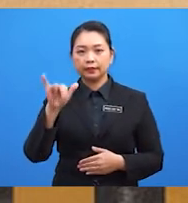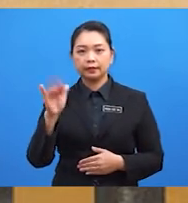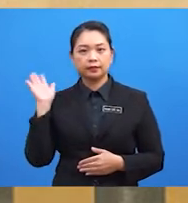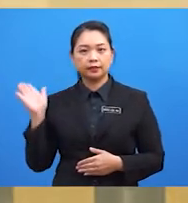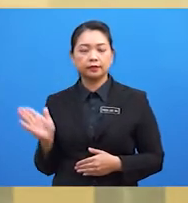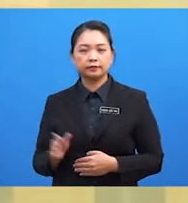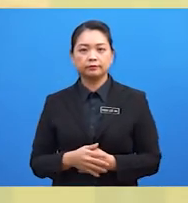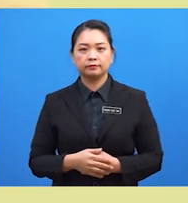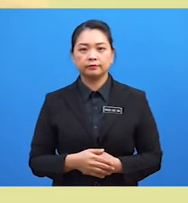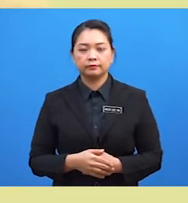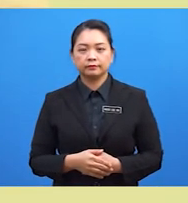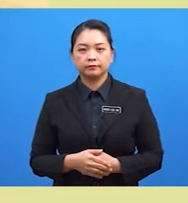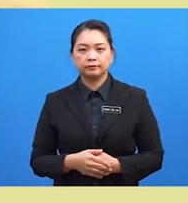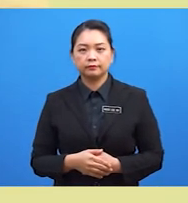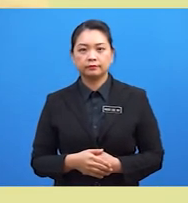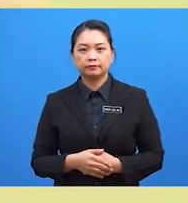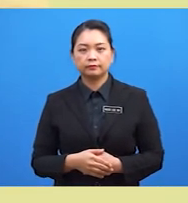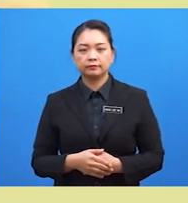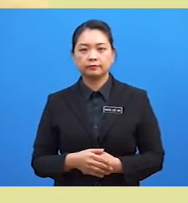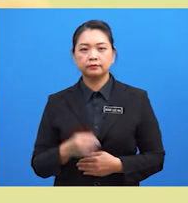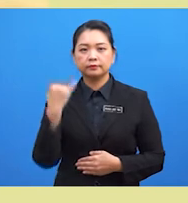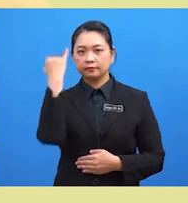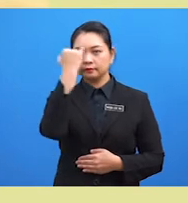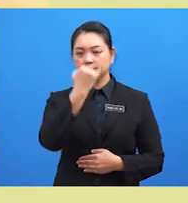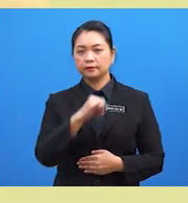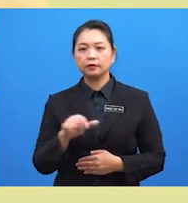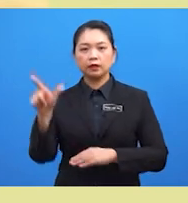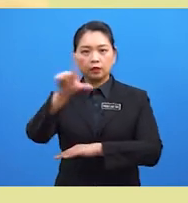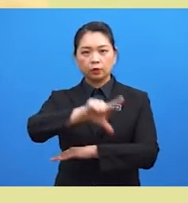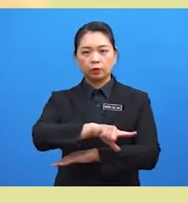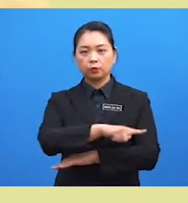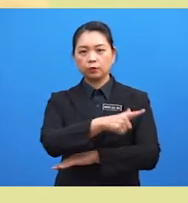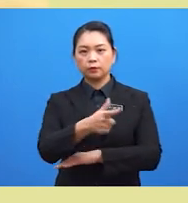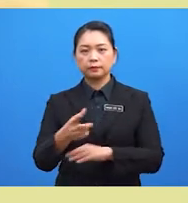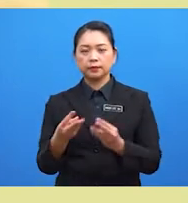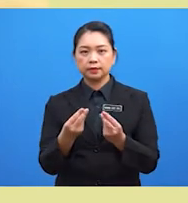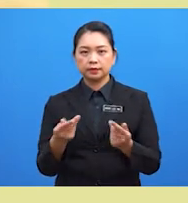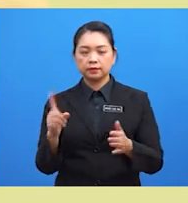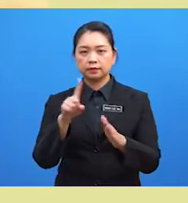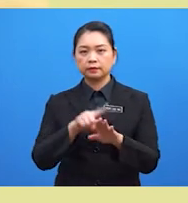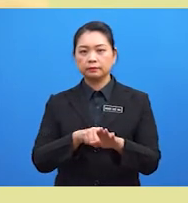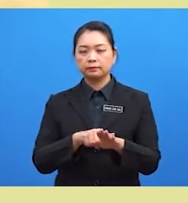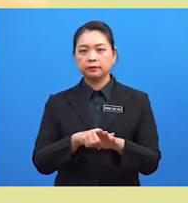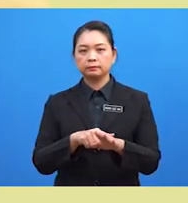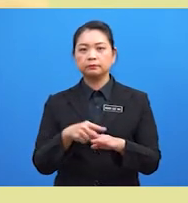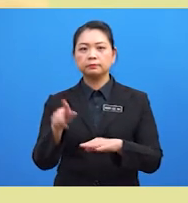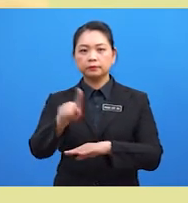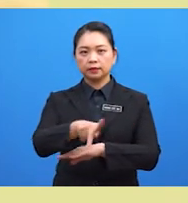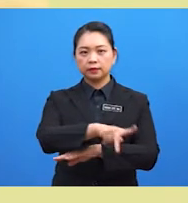Christinas. Indahnya laut pasir di pantai,